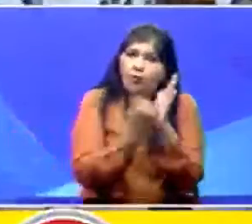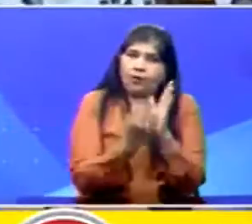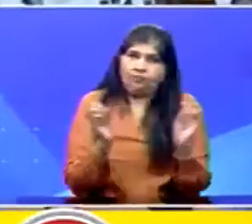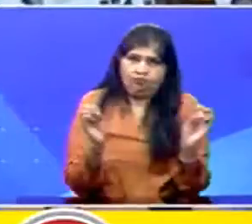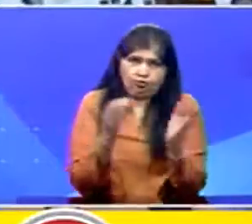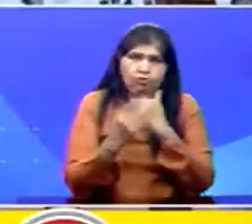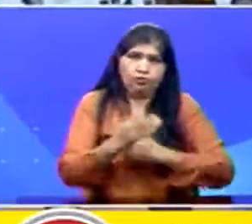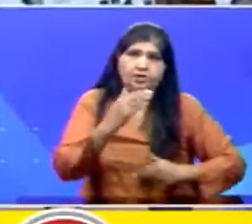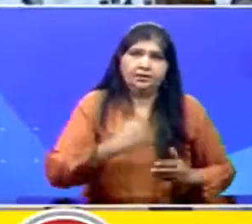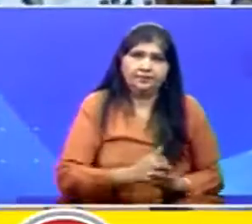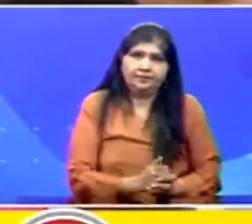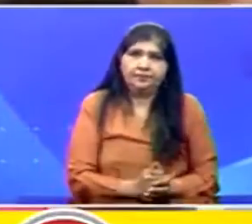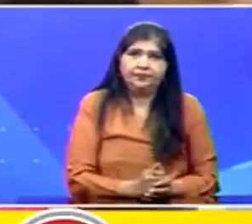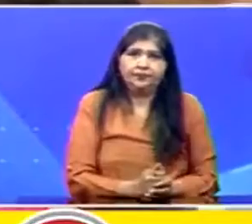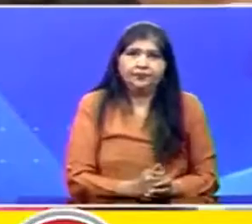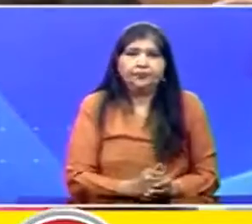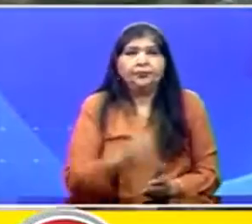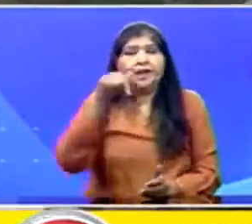किया है